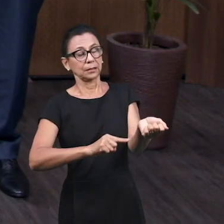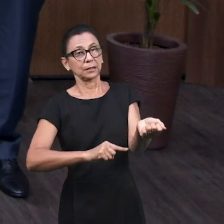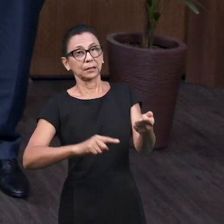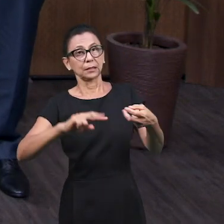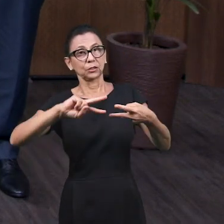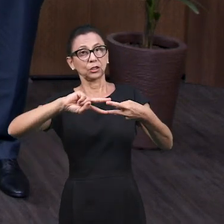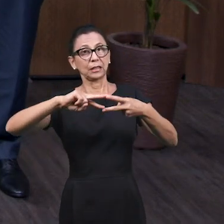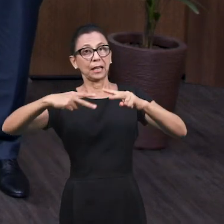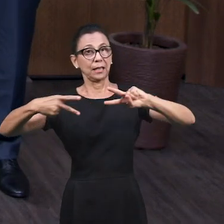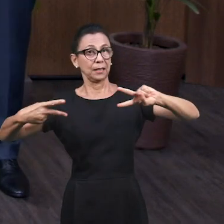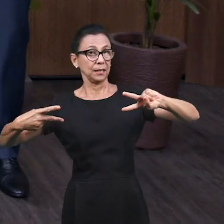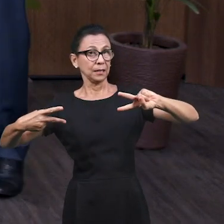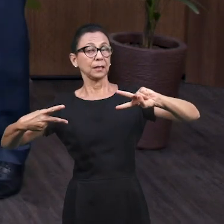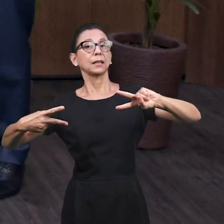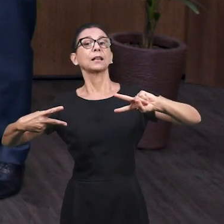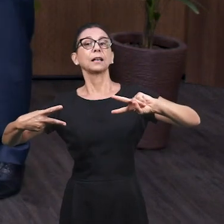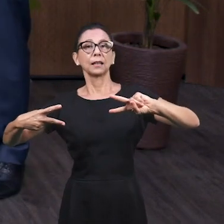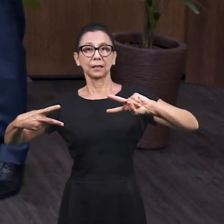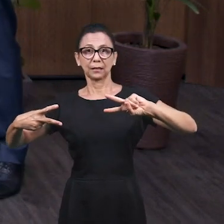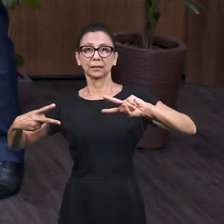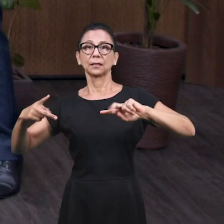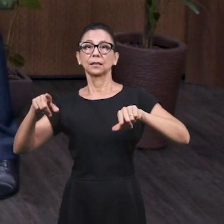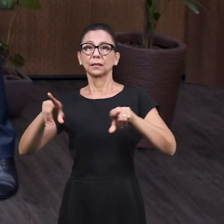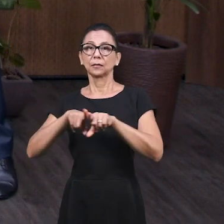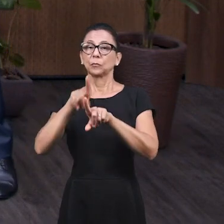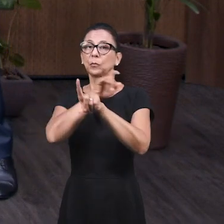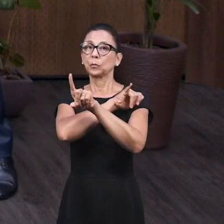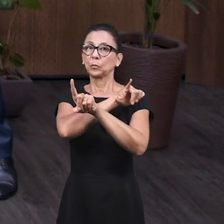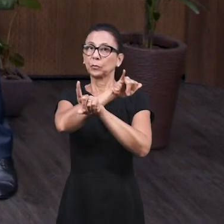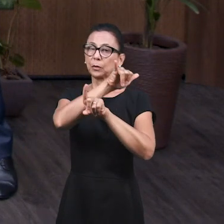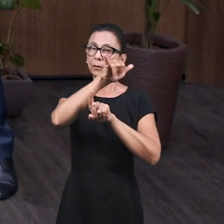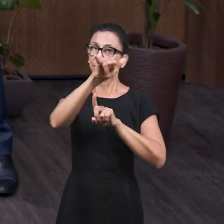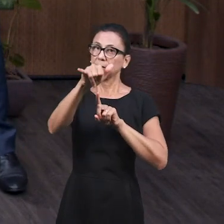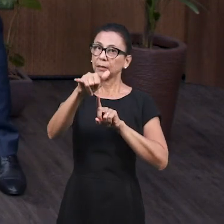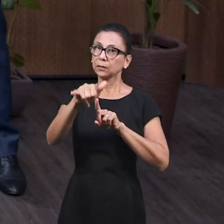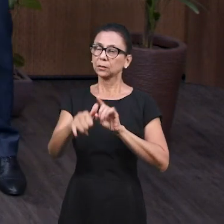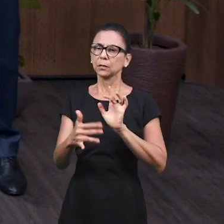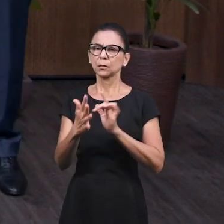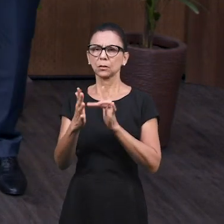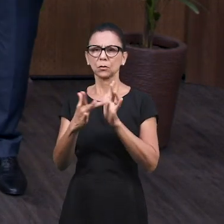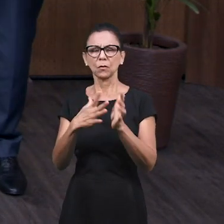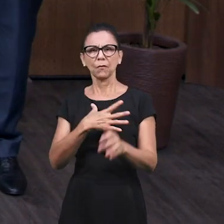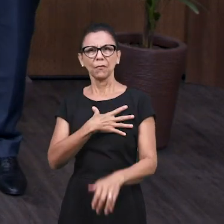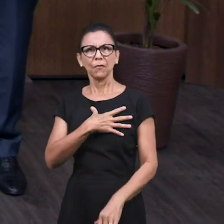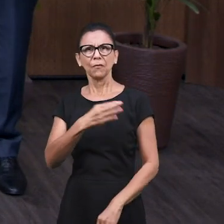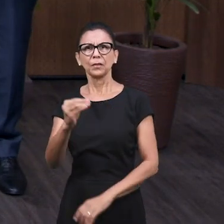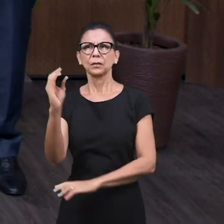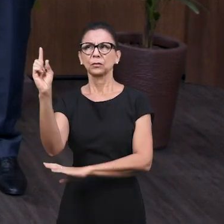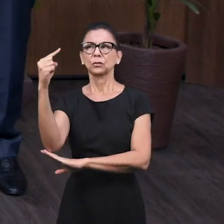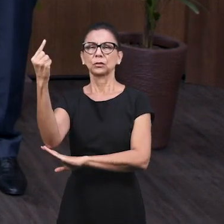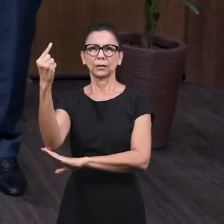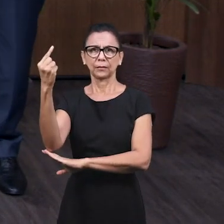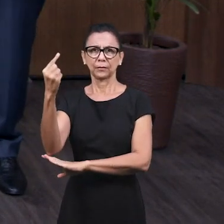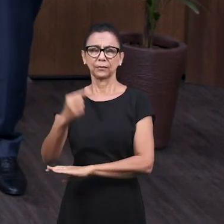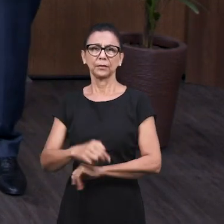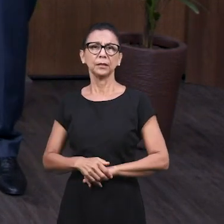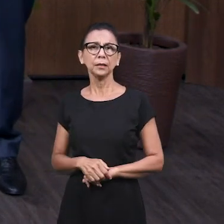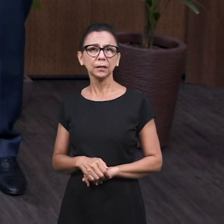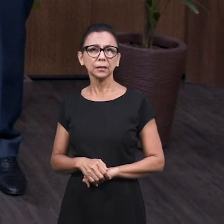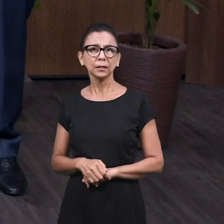La lignée de sang, de famille, mais prophétique. Jésus, fils de